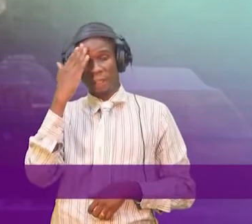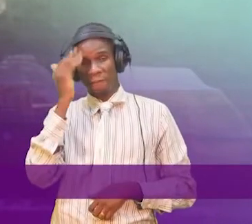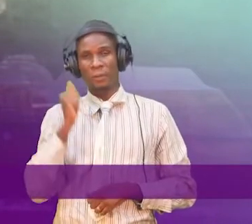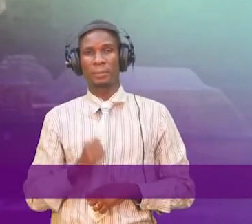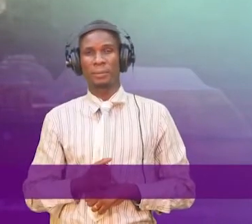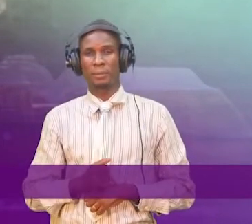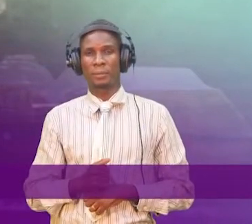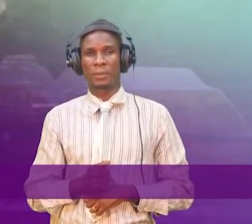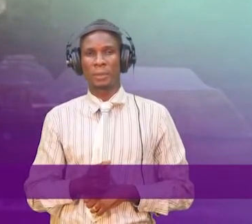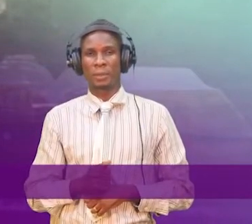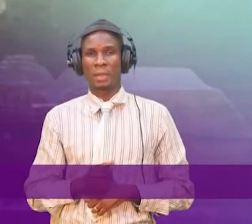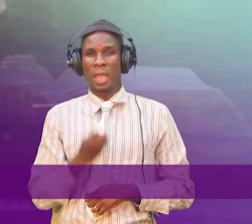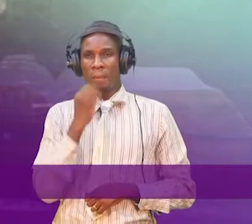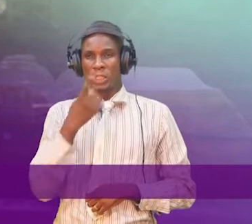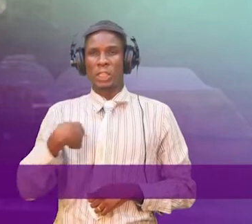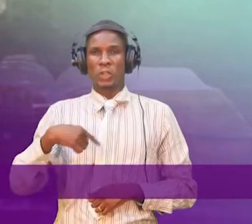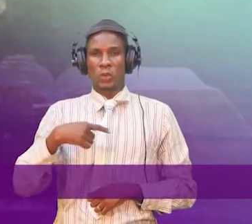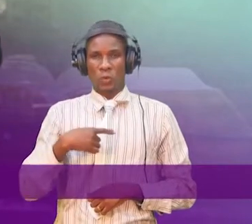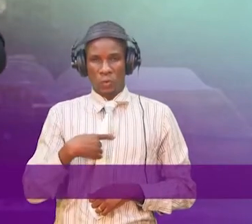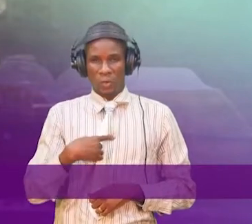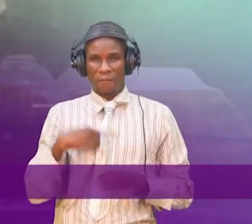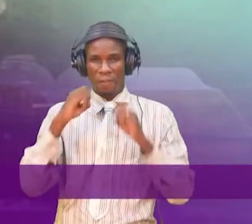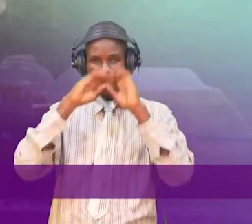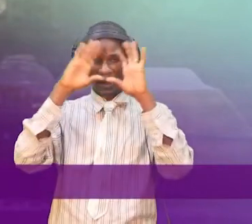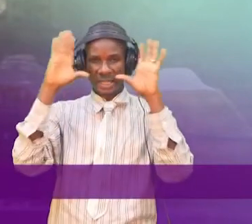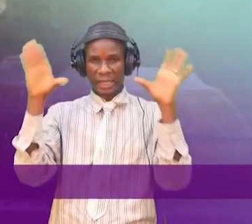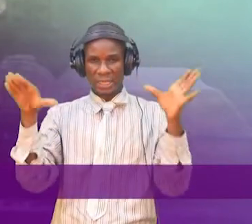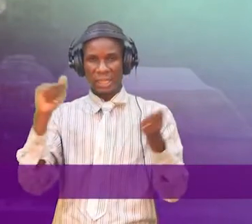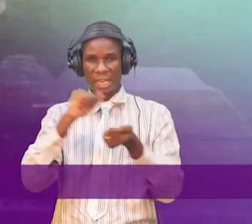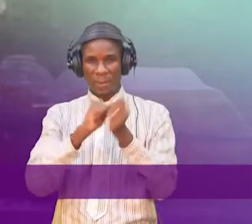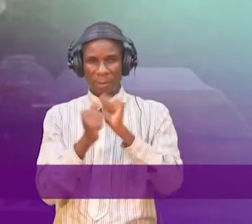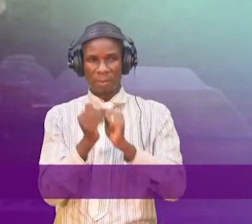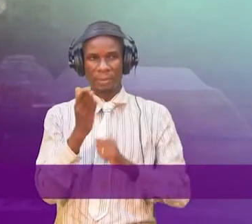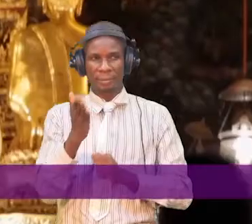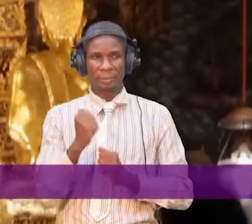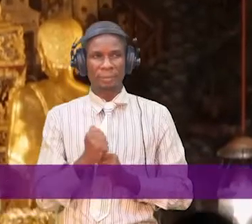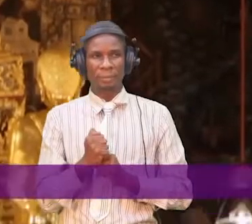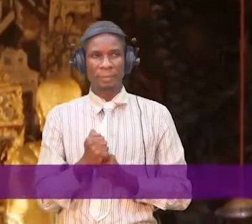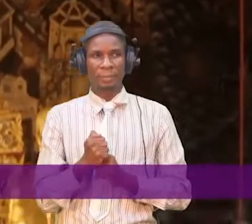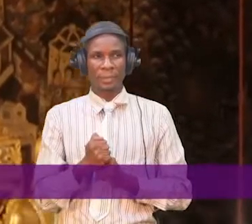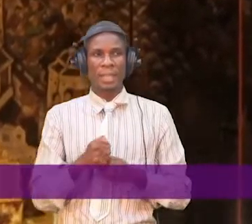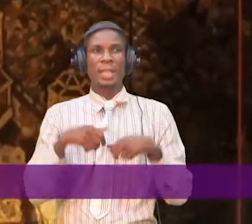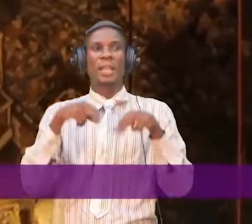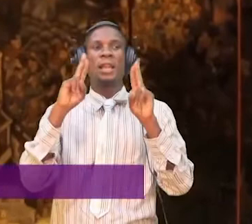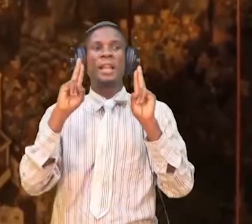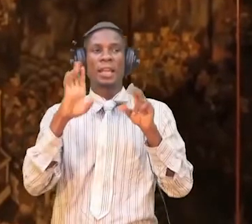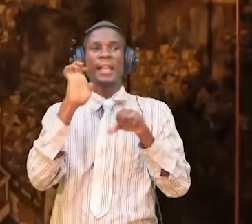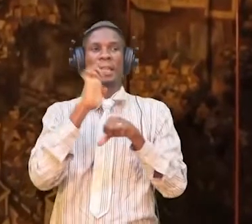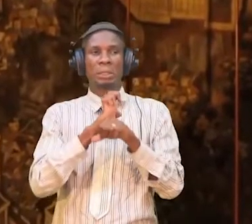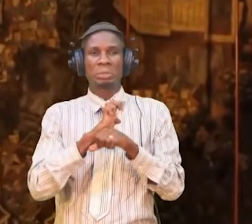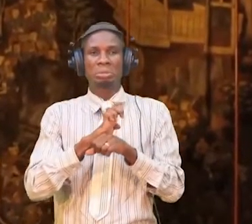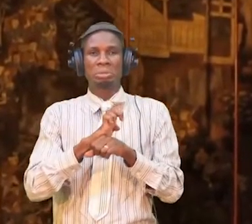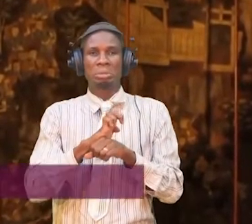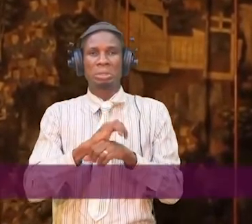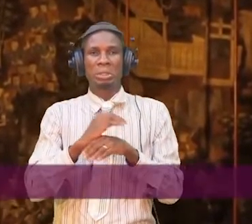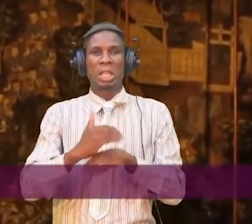boni. Pourtant nous devons aussi mpe sengeli toza la polele na likamboy. Les religions varient beaucoup.